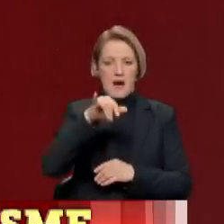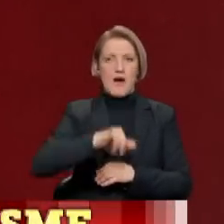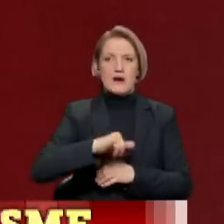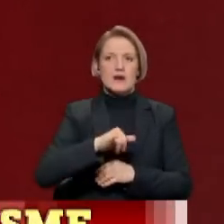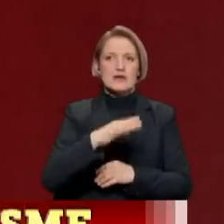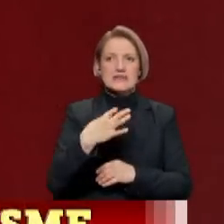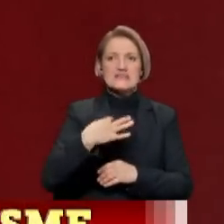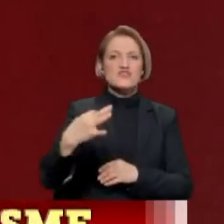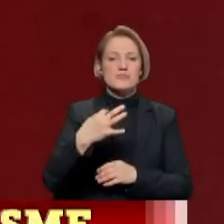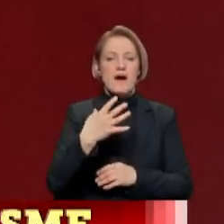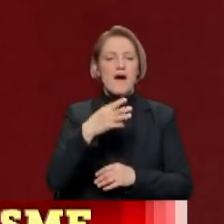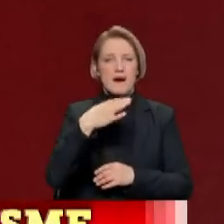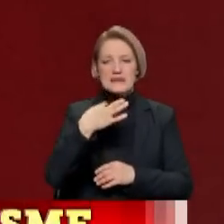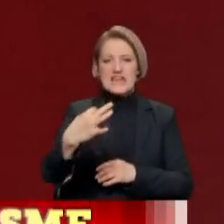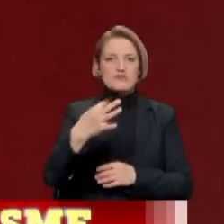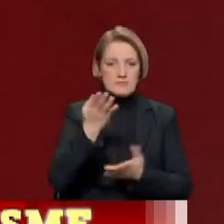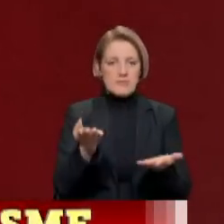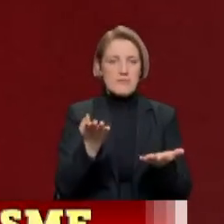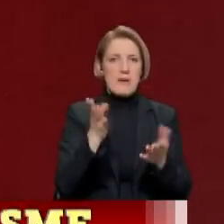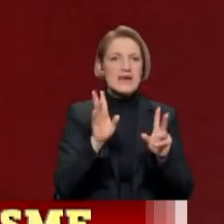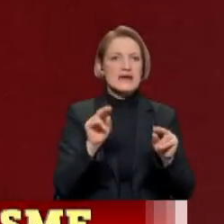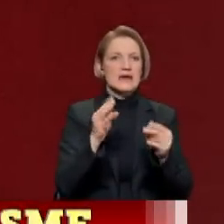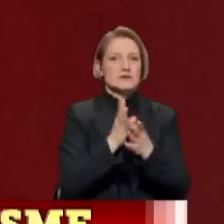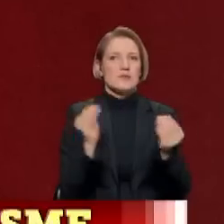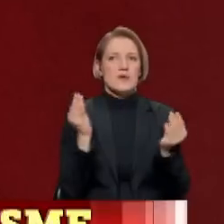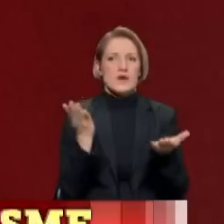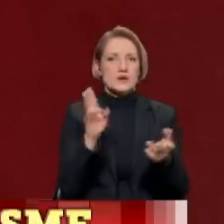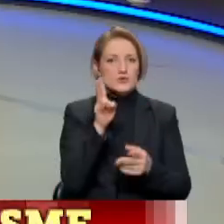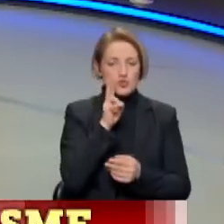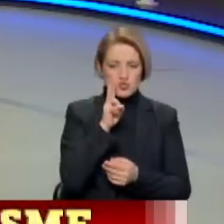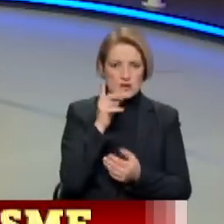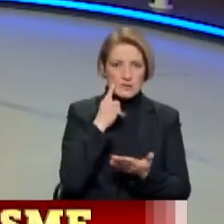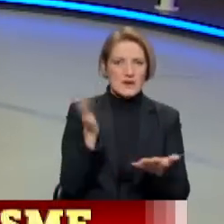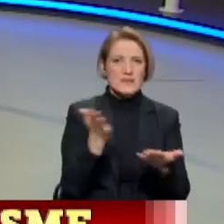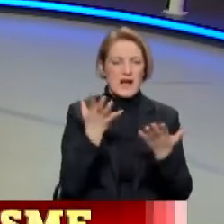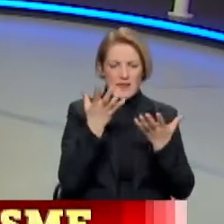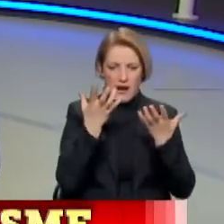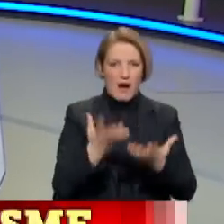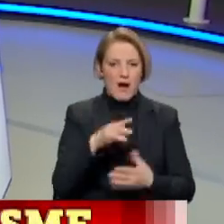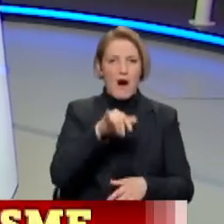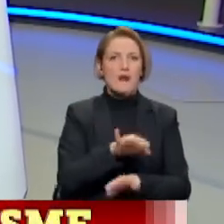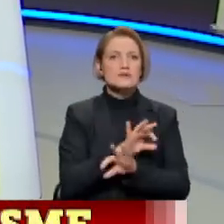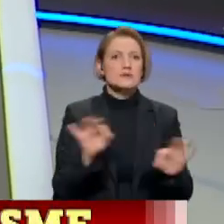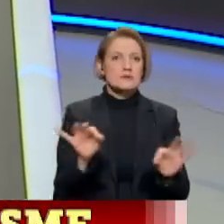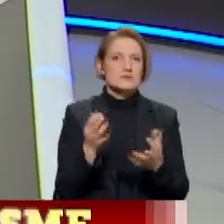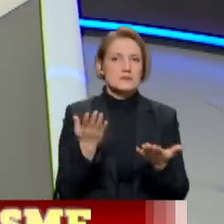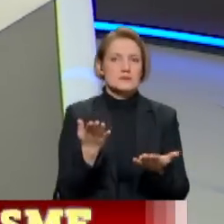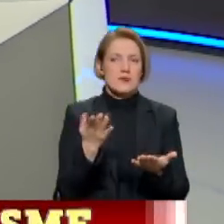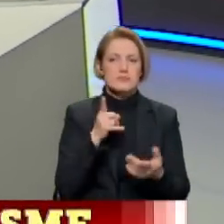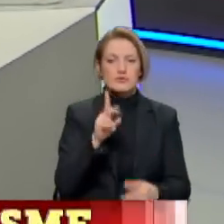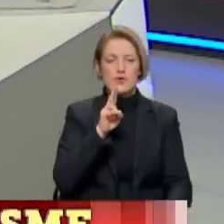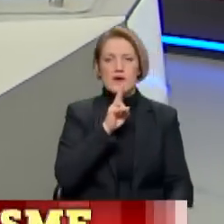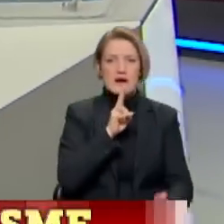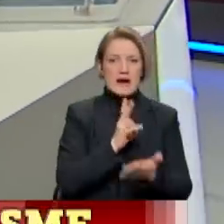Tabii seçilme hakkını kaybediyor. Seçilme yeterliliğini kaybediyor. Bakın sonuçlarına bakın ne kadar ağır ve haksız. Ha ben bu